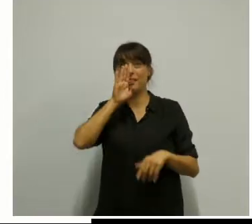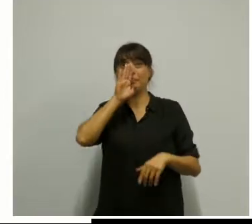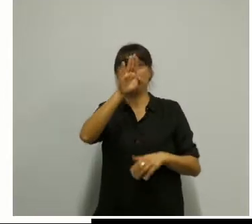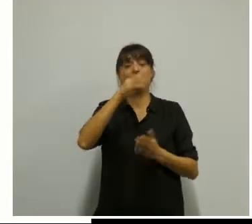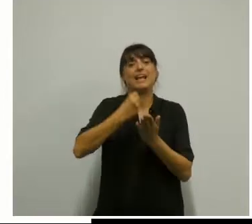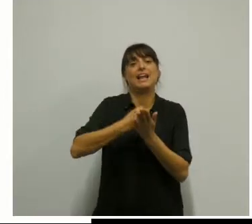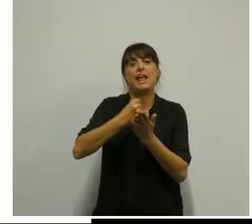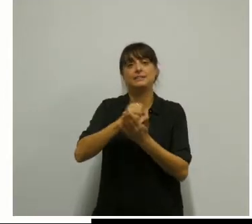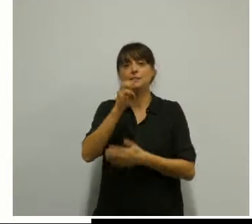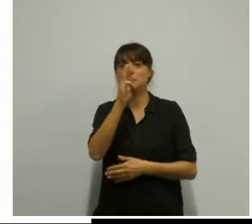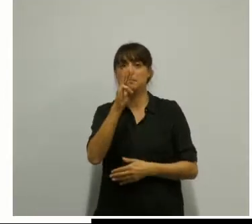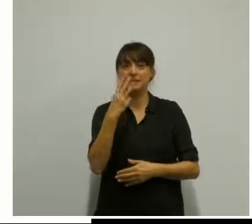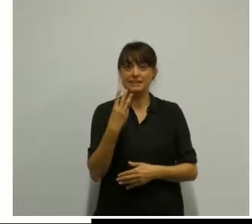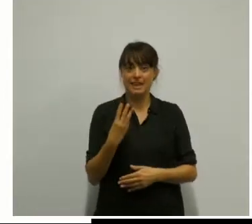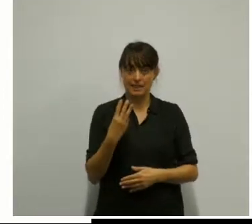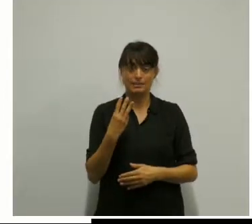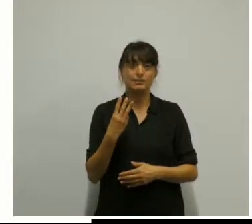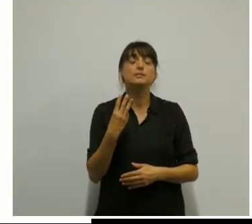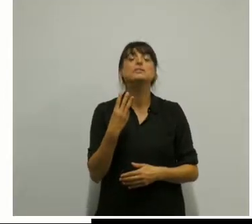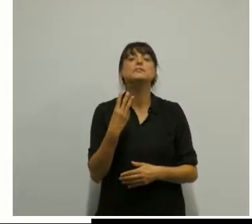P3, que doncs, ah, no, perdó, ara és I3.